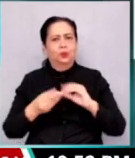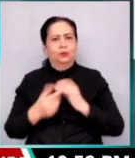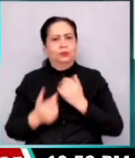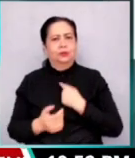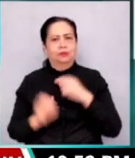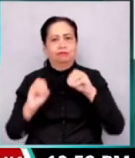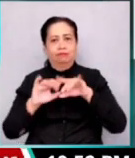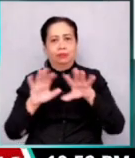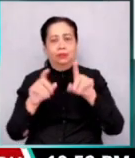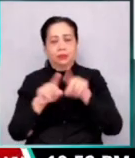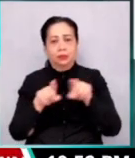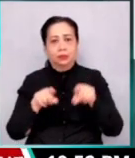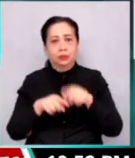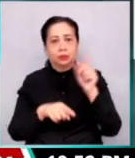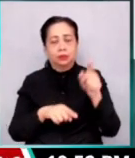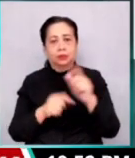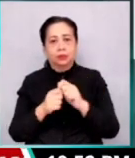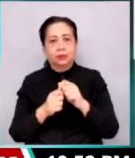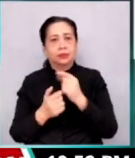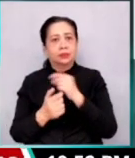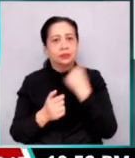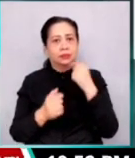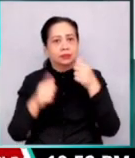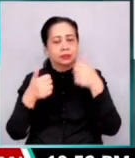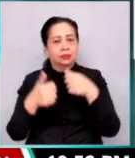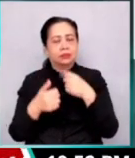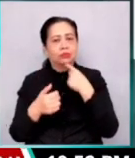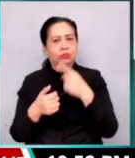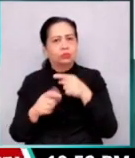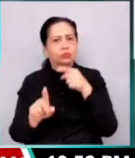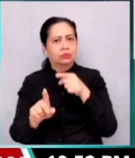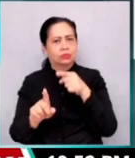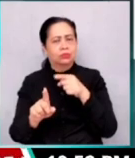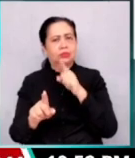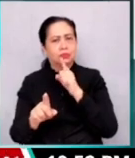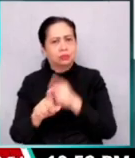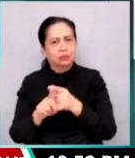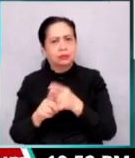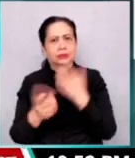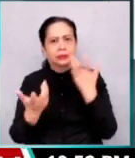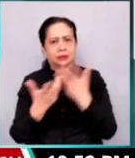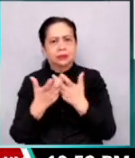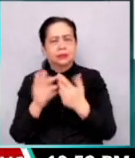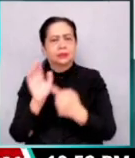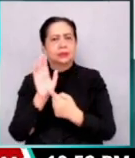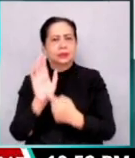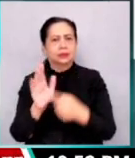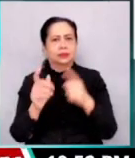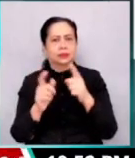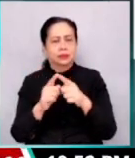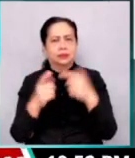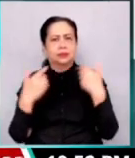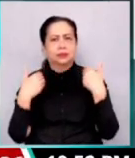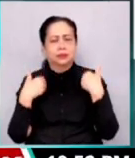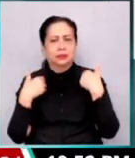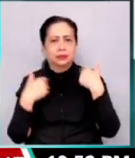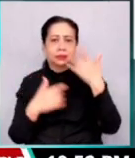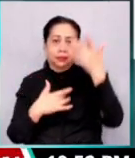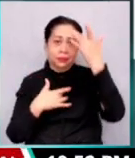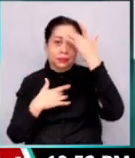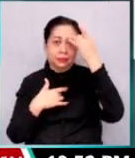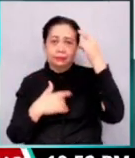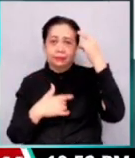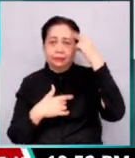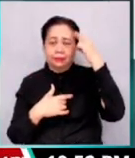isang post ng isang seminarista na ipinuntong timing daw ang pagpapakita ng sintomas ng pagkakaroon ng sakit sa pag-iisip